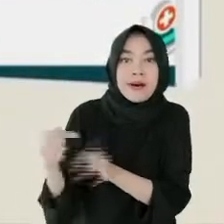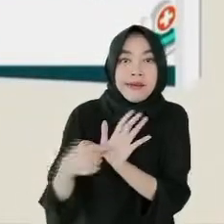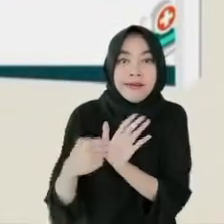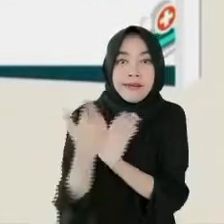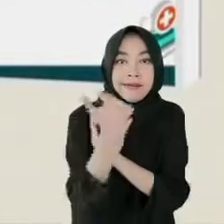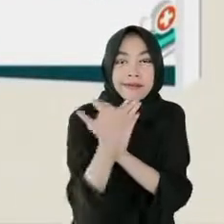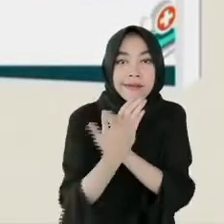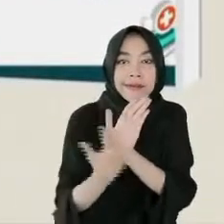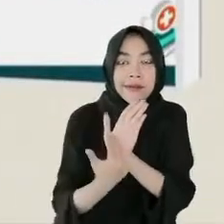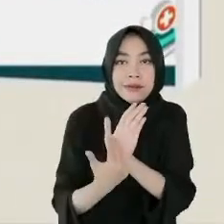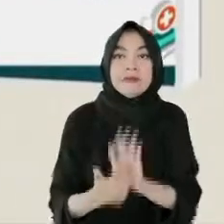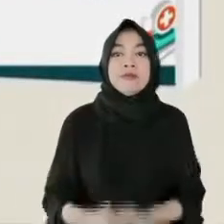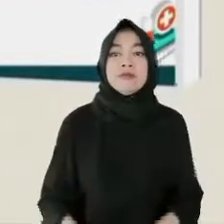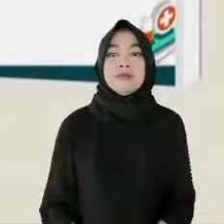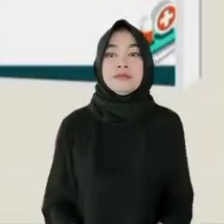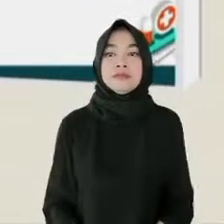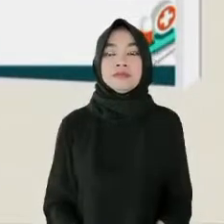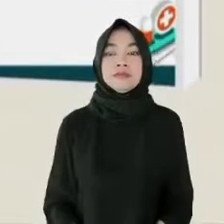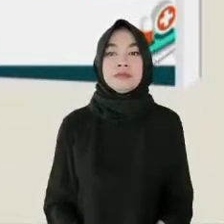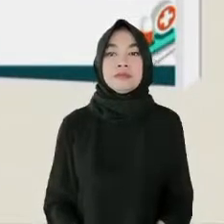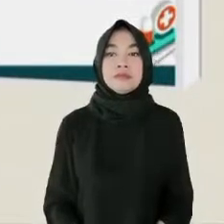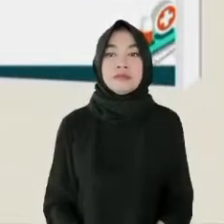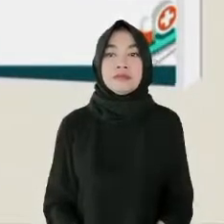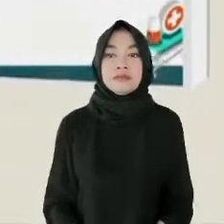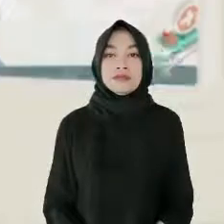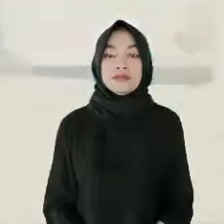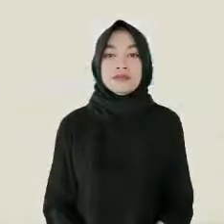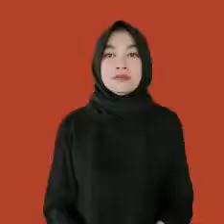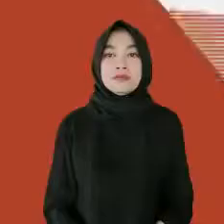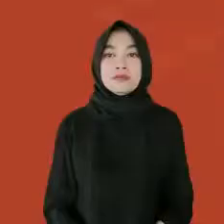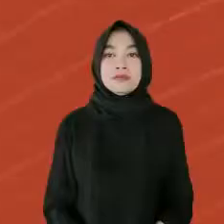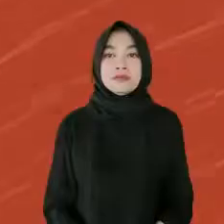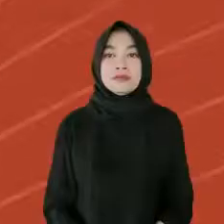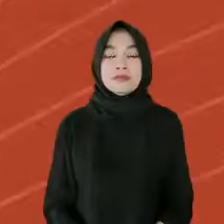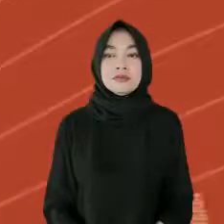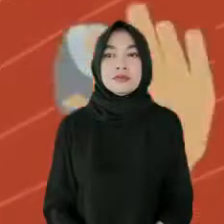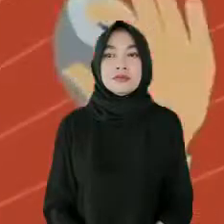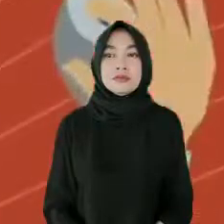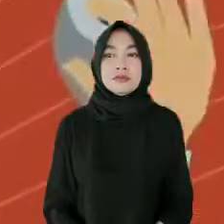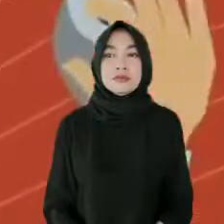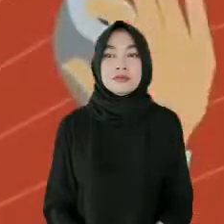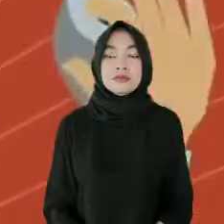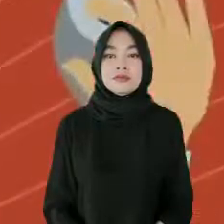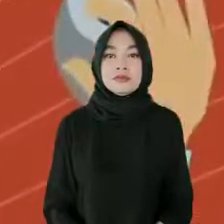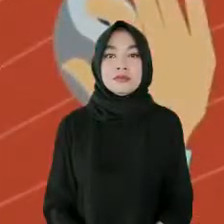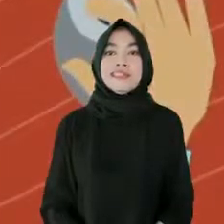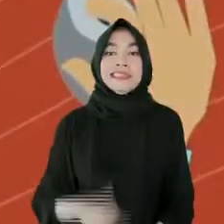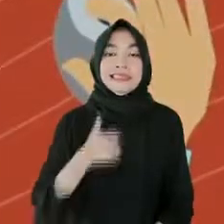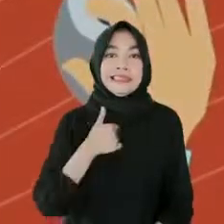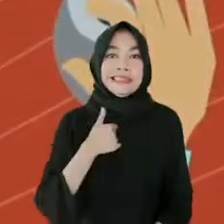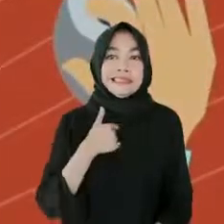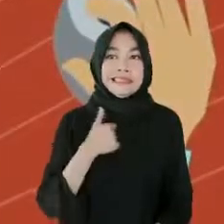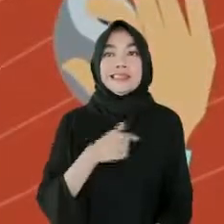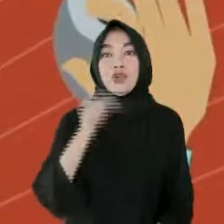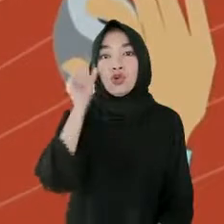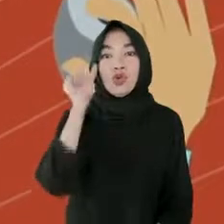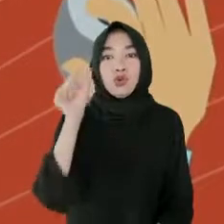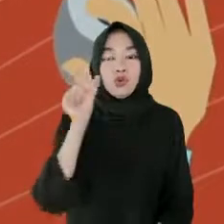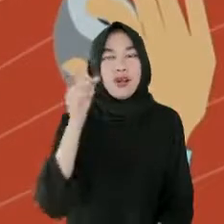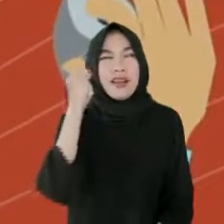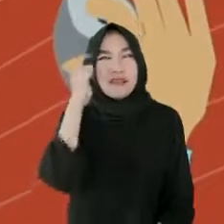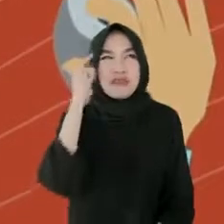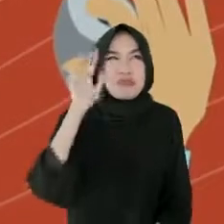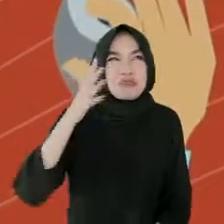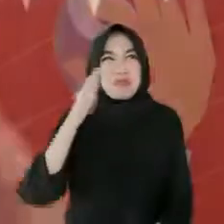arahan kasatgas Pak Letjen ganip agar kita betul-betul menyusun rekomendasi yang